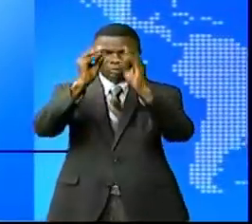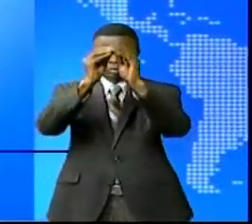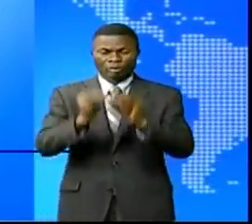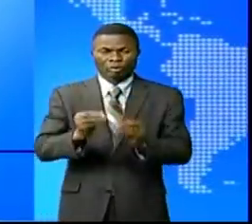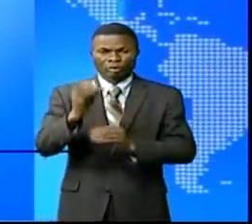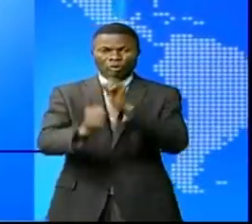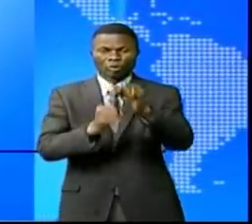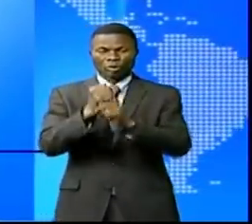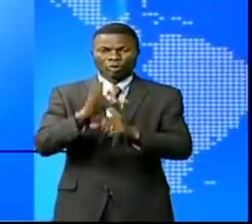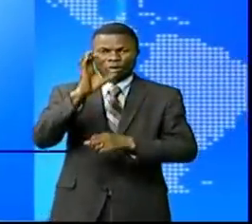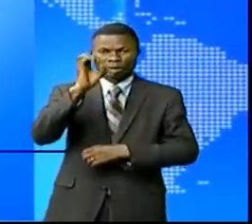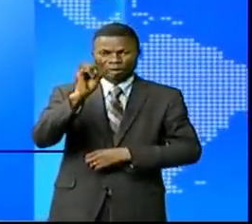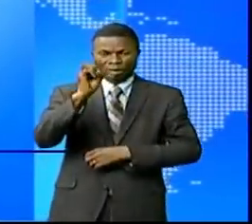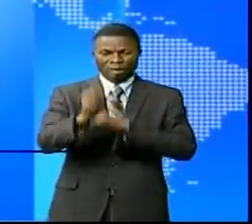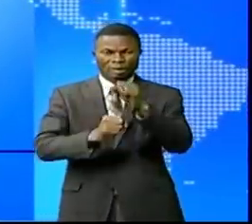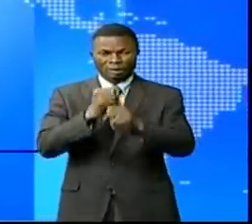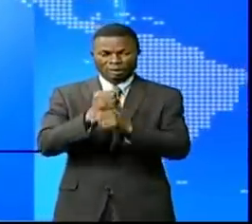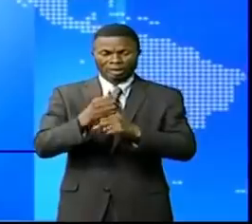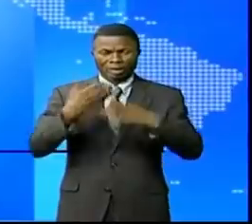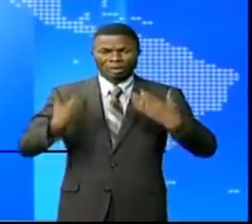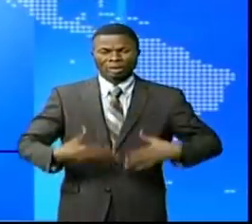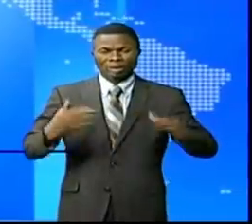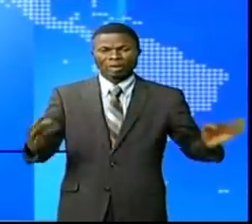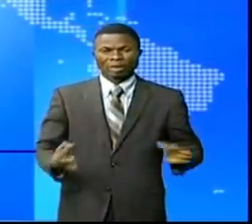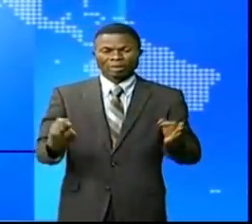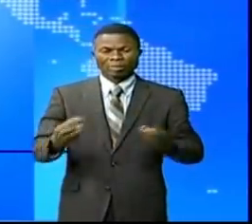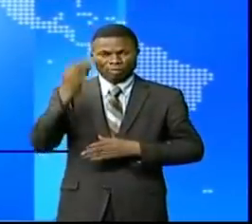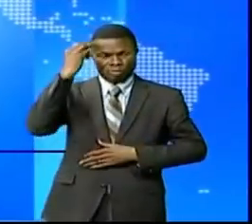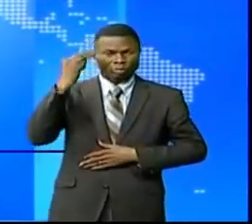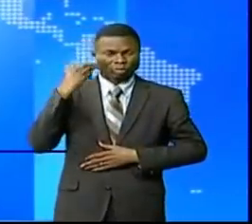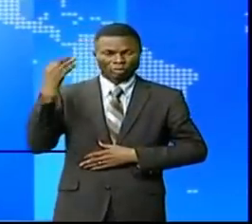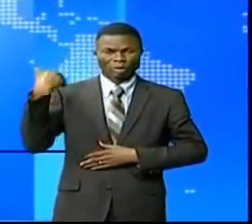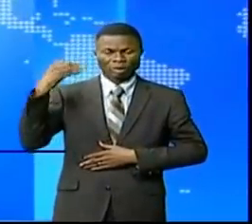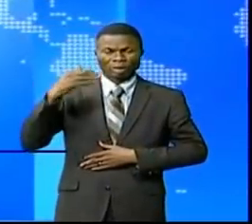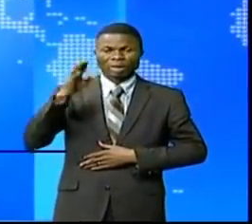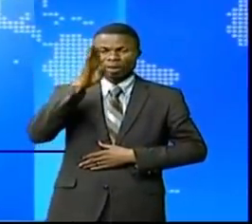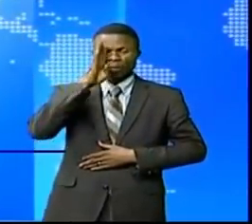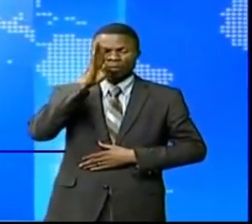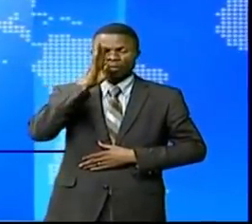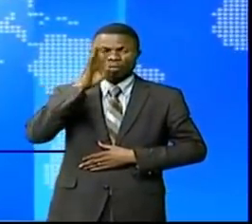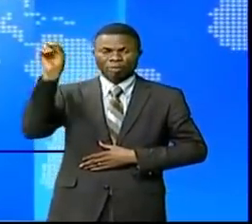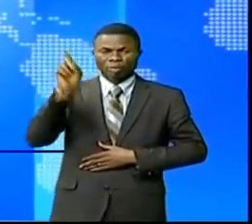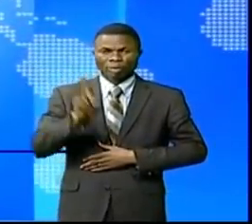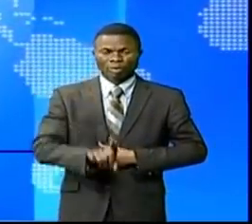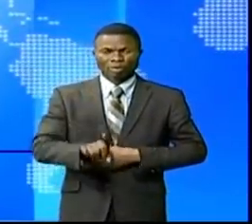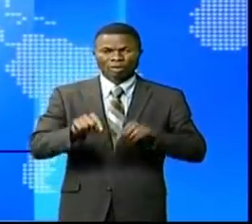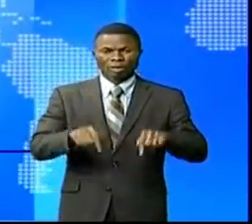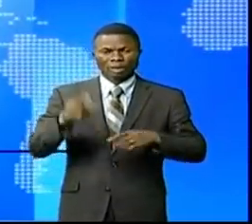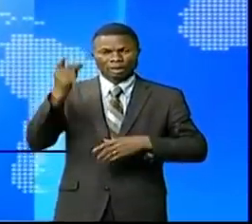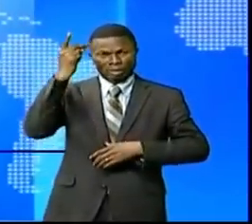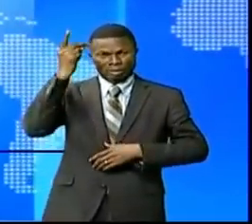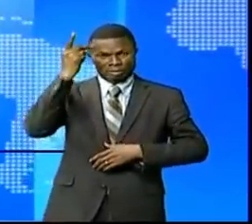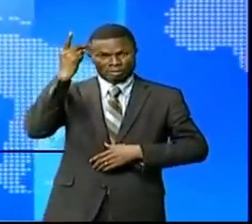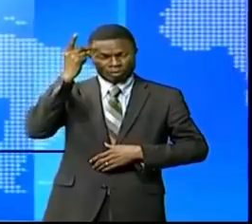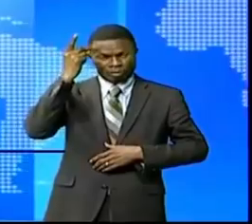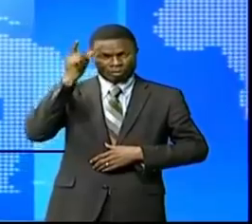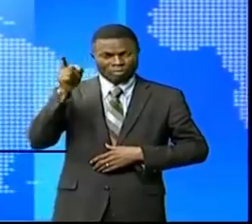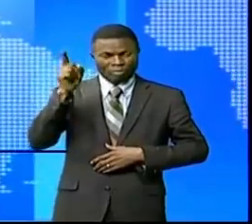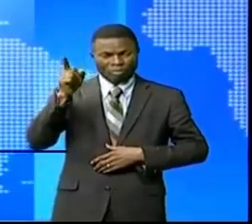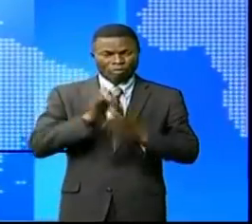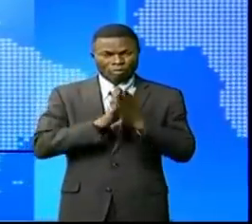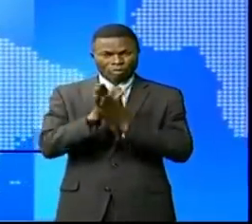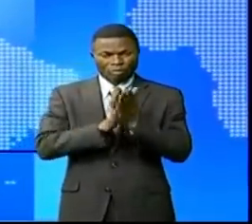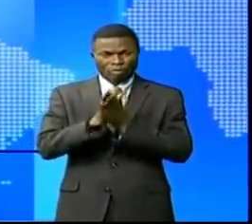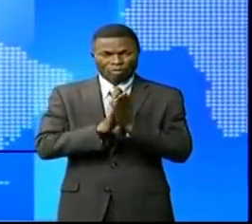Cette année jubilaire sera célébrée. Le ministre d'État belge en mission à Kinshasa, André Flao, souhaite